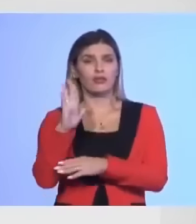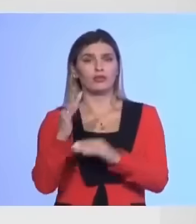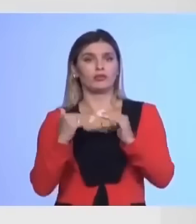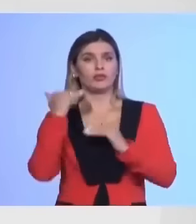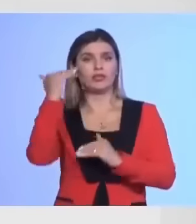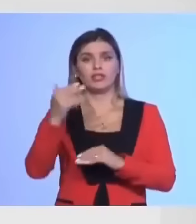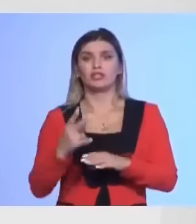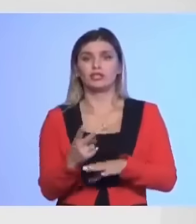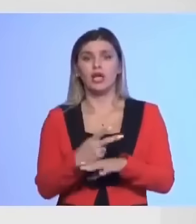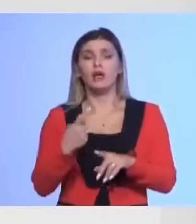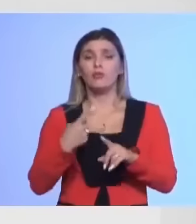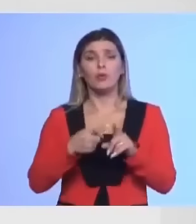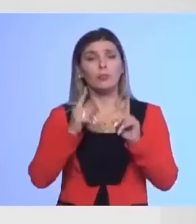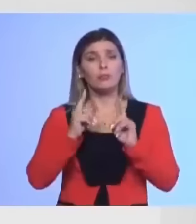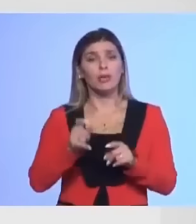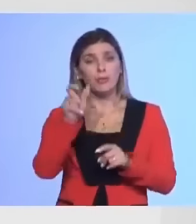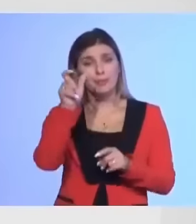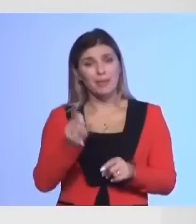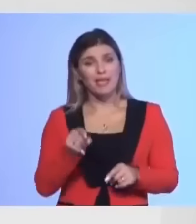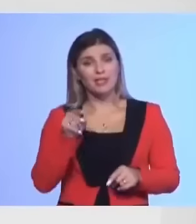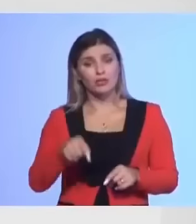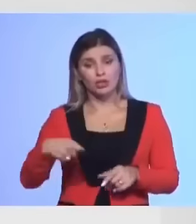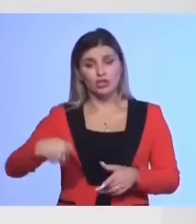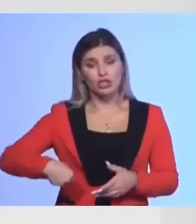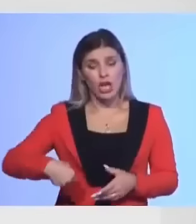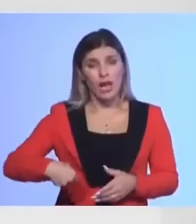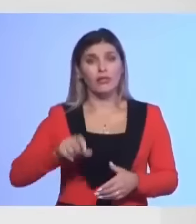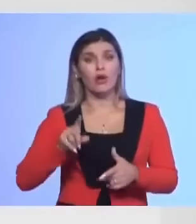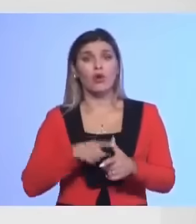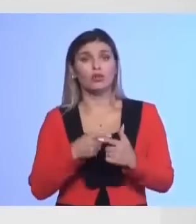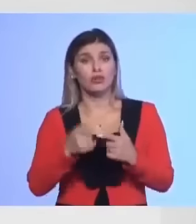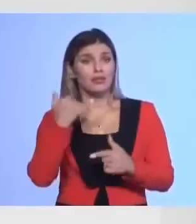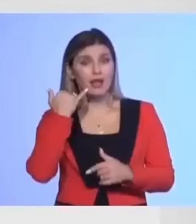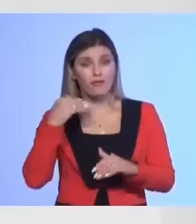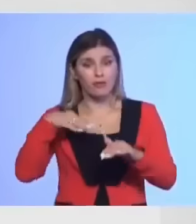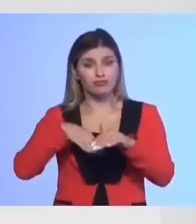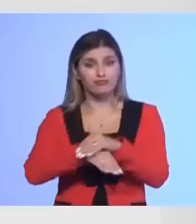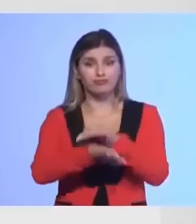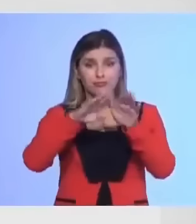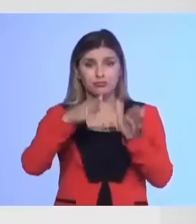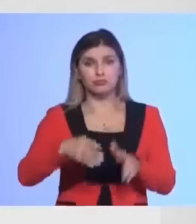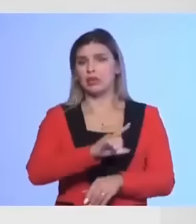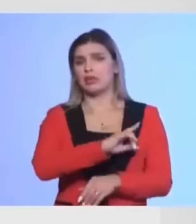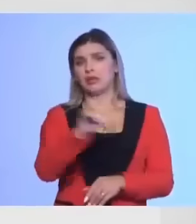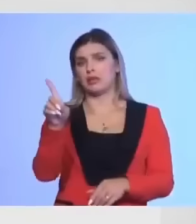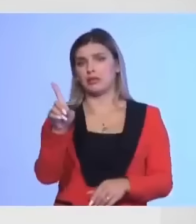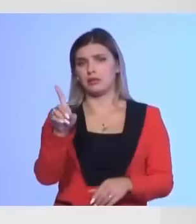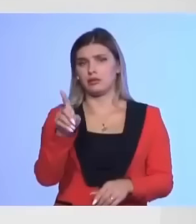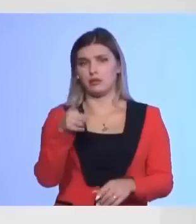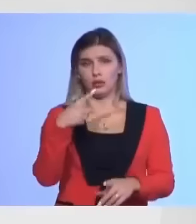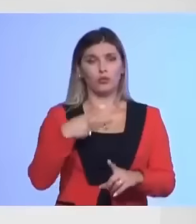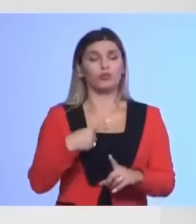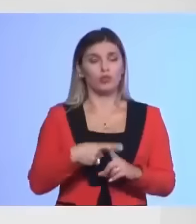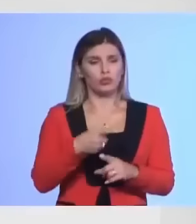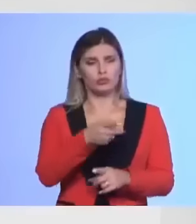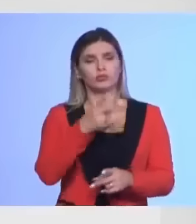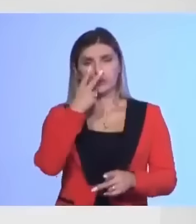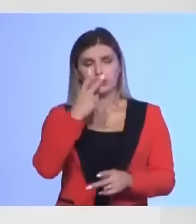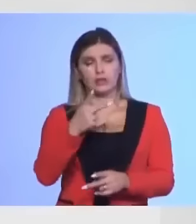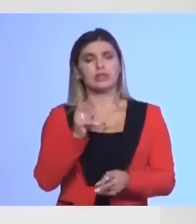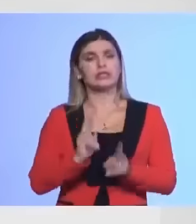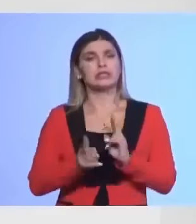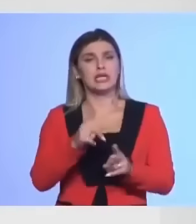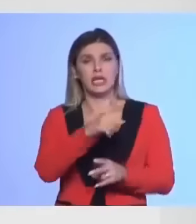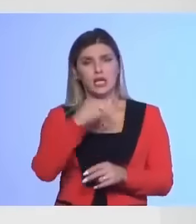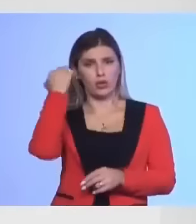shtetit dhe kur nuk kërkojnë skanimin as të qantës personale e lëre më të telefonit. Sipas saj mënyra se si u trajtua incidenti ndaj Republikës së